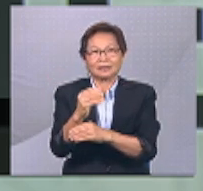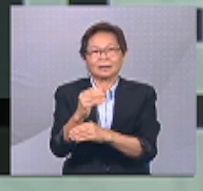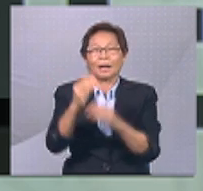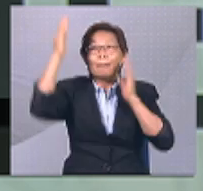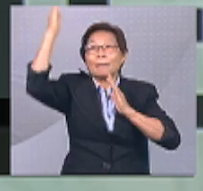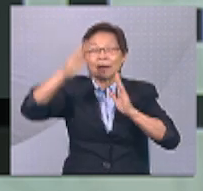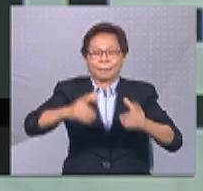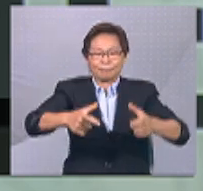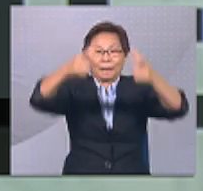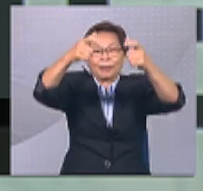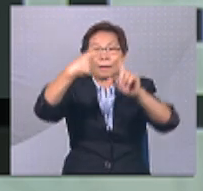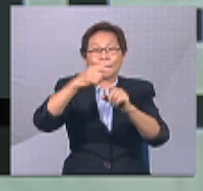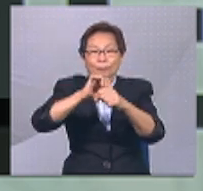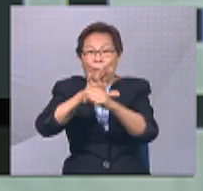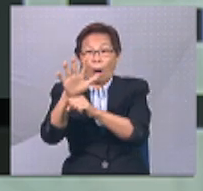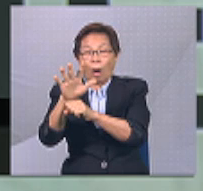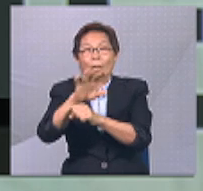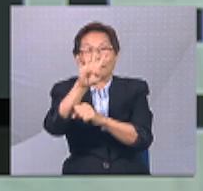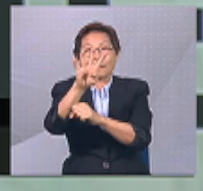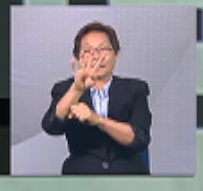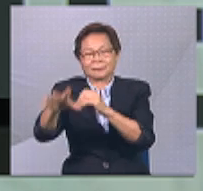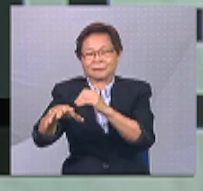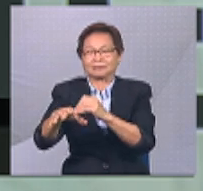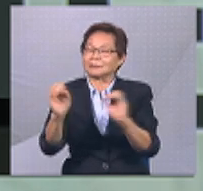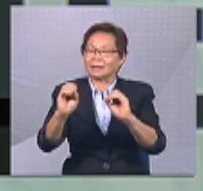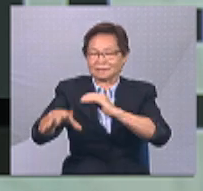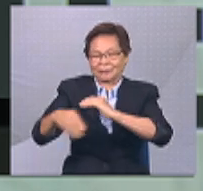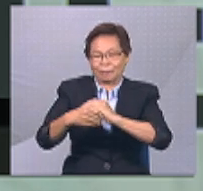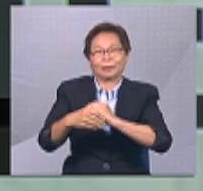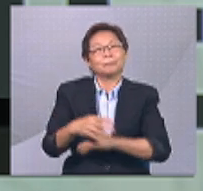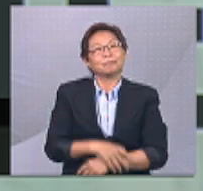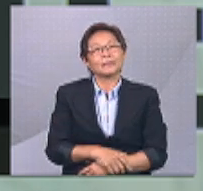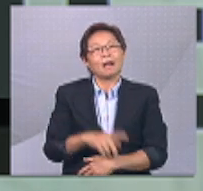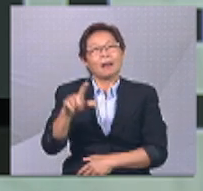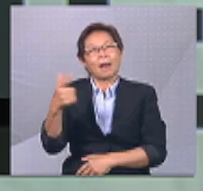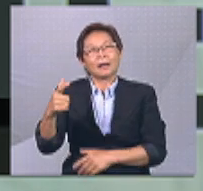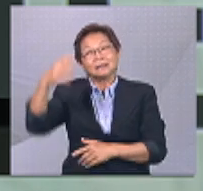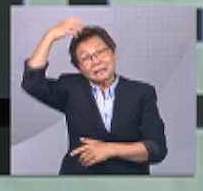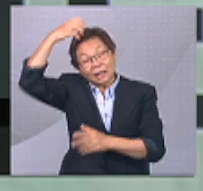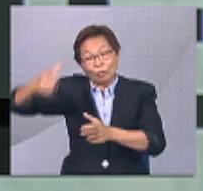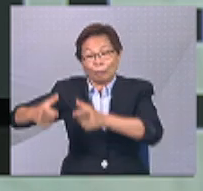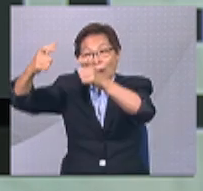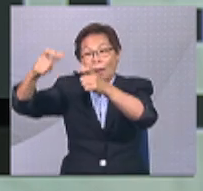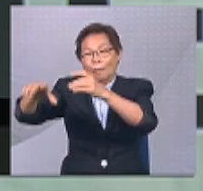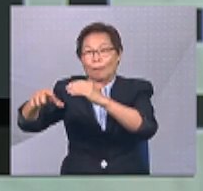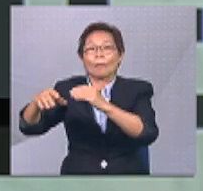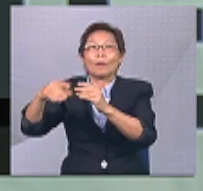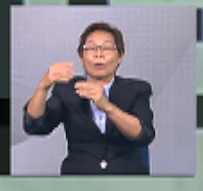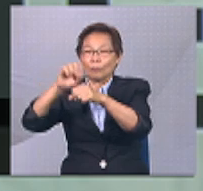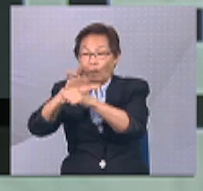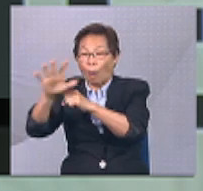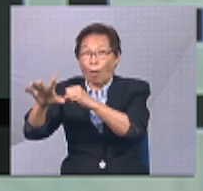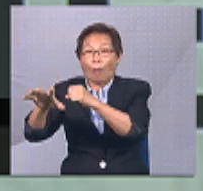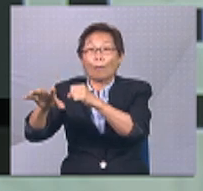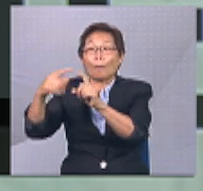Mansion, jumlah kes positif Malayan Mansion 4 kes, tiada pertambahan. Selangor Mansion, jumlah kes positif ada pertambahan